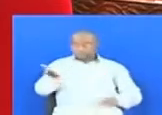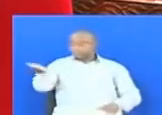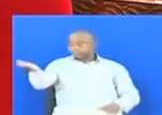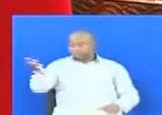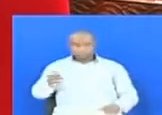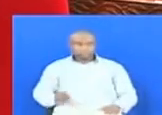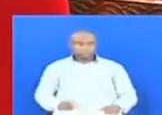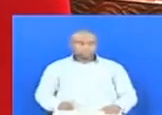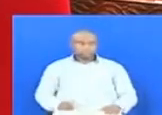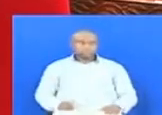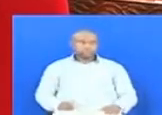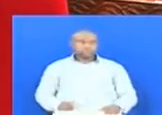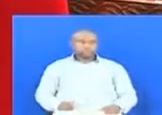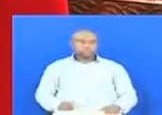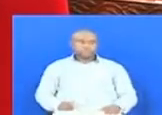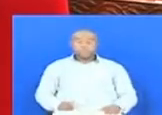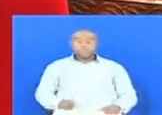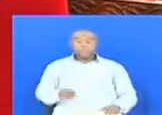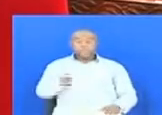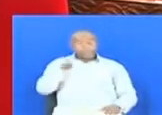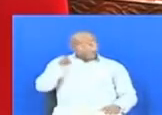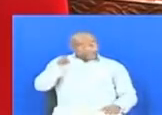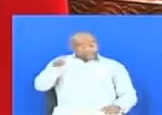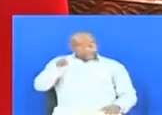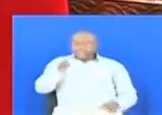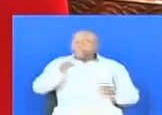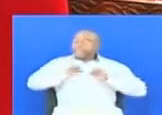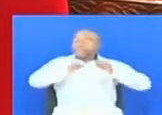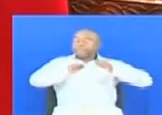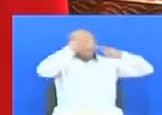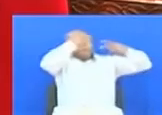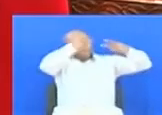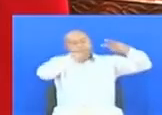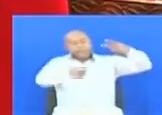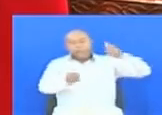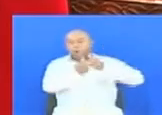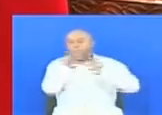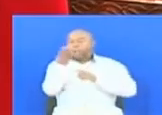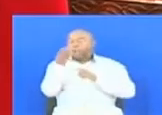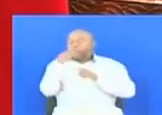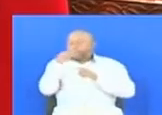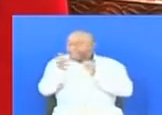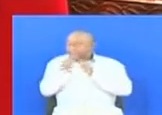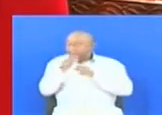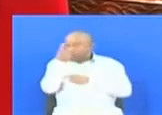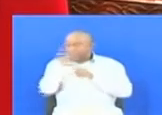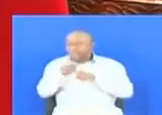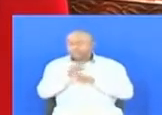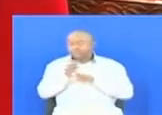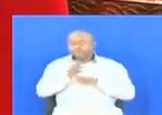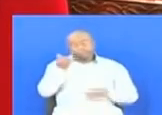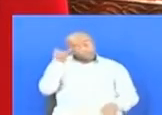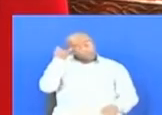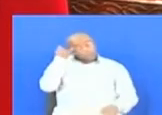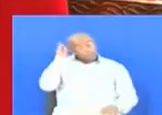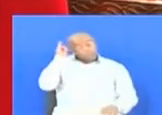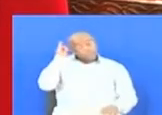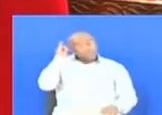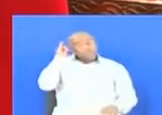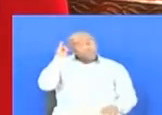moja ya sifa kubwa ambazo hizi nimezisema ni sifa ya innovation. Kuwa